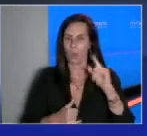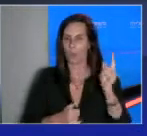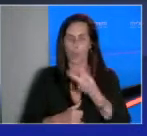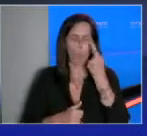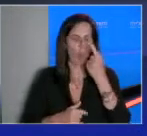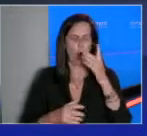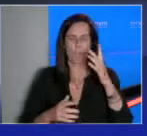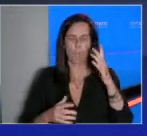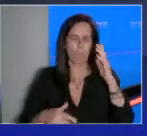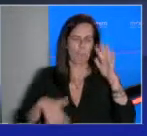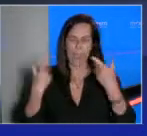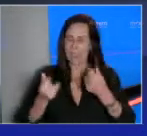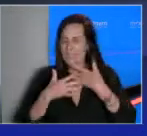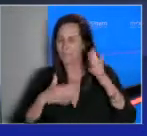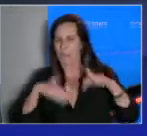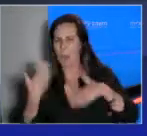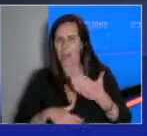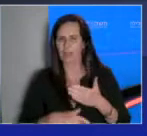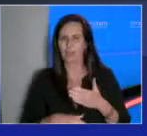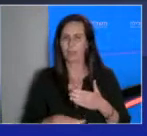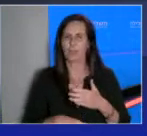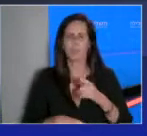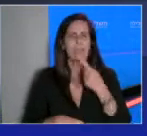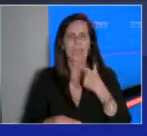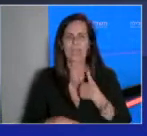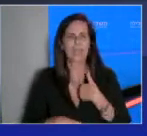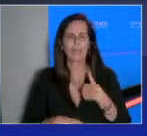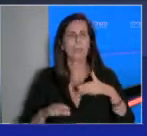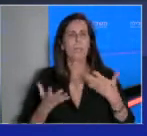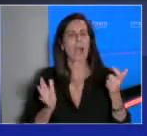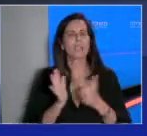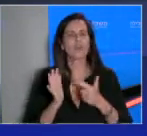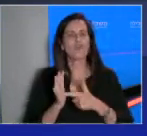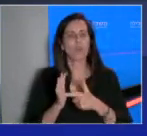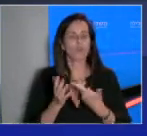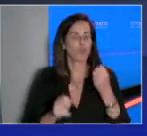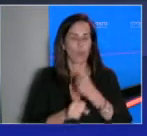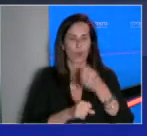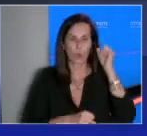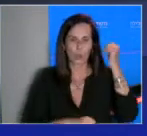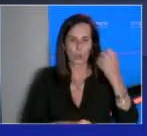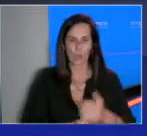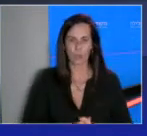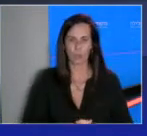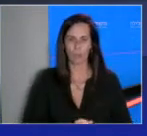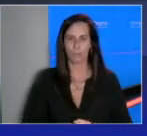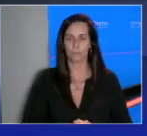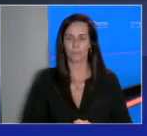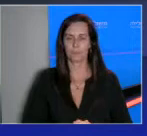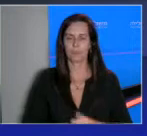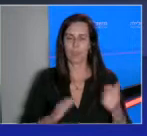המשק נמצא בטלטלה, אין כסף וכו' וכו'. בואי תגידי לי, מה הדרישות של העובדות הסוציאליות? הדרישות של העובדות